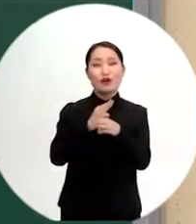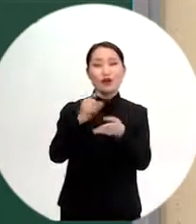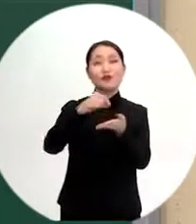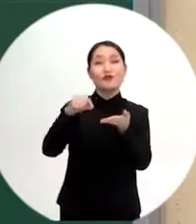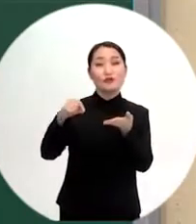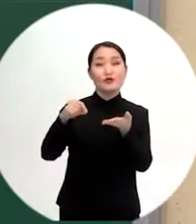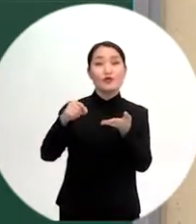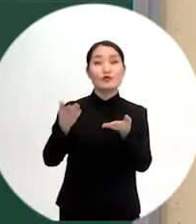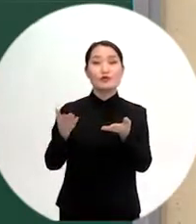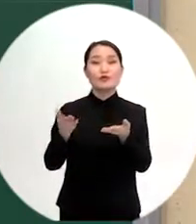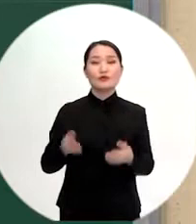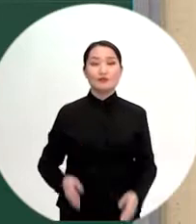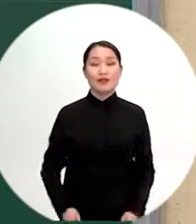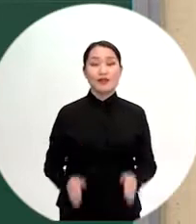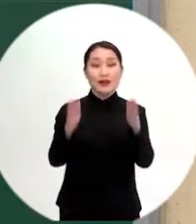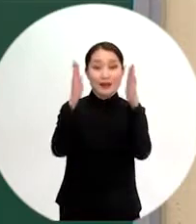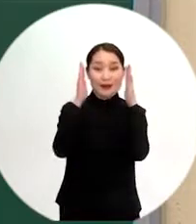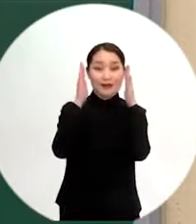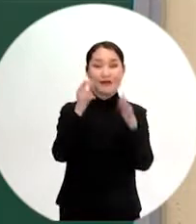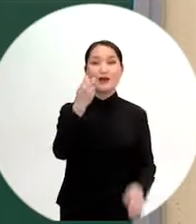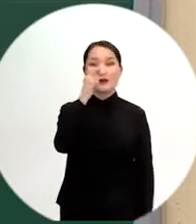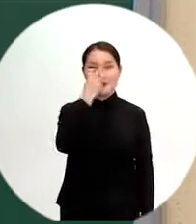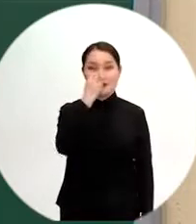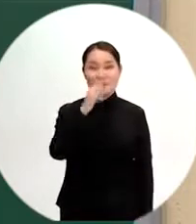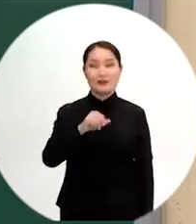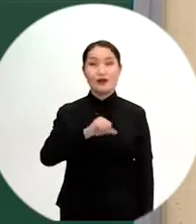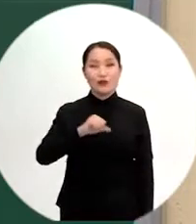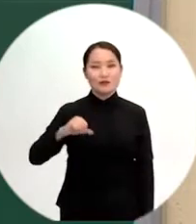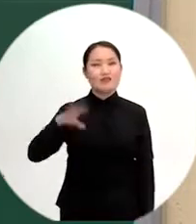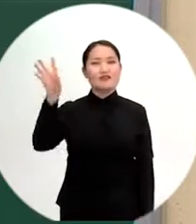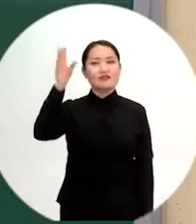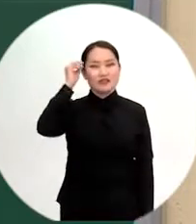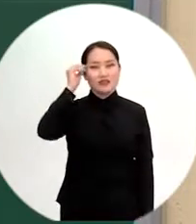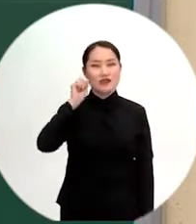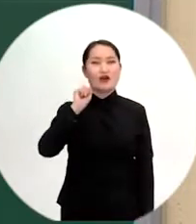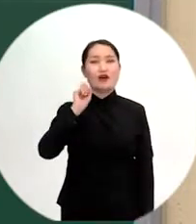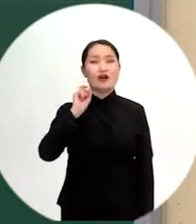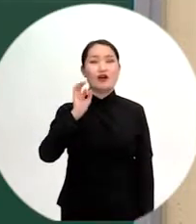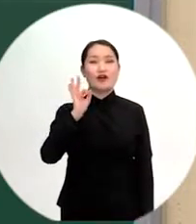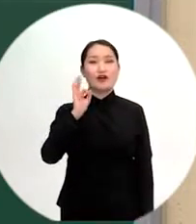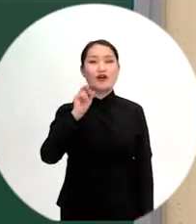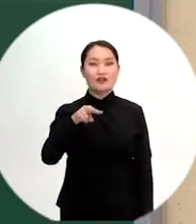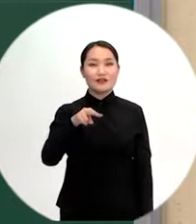вэ? Анхааралтай ажиглан цээжээр тооцоолон олохыг хичээгээрэй.